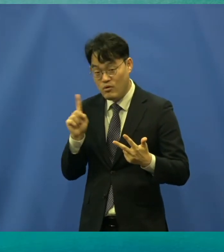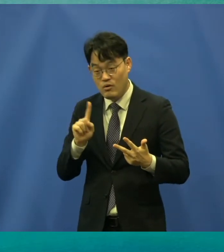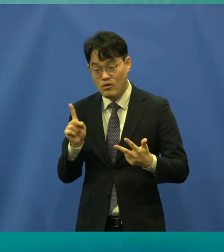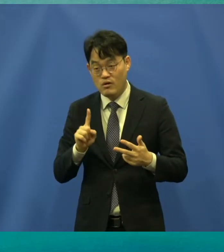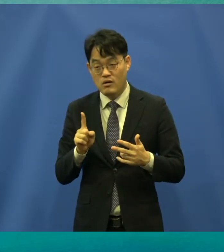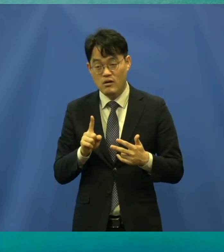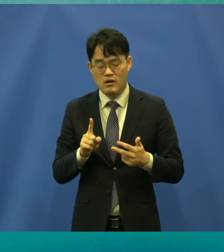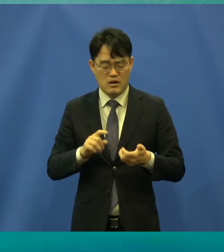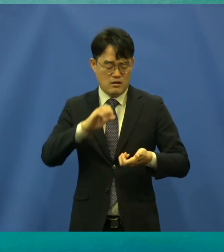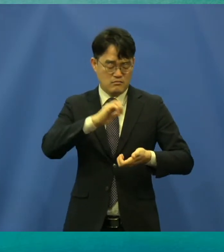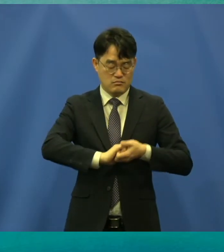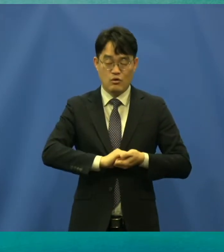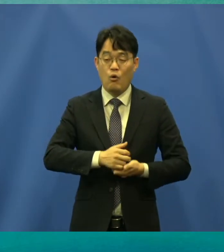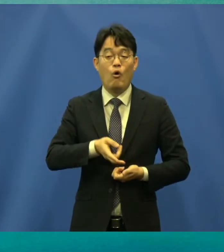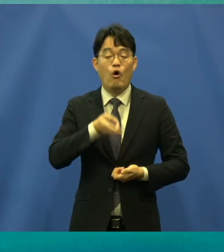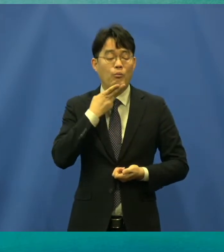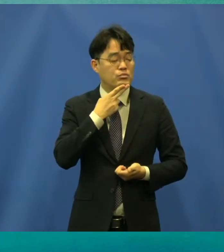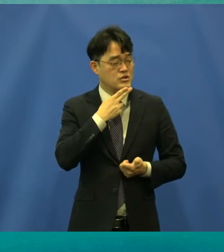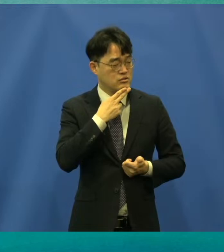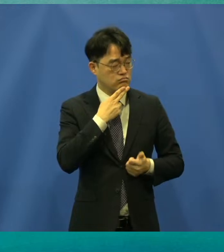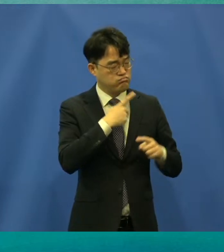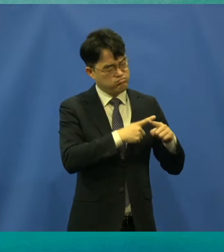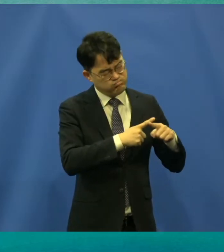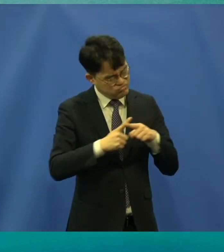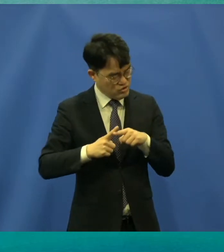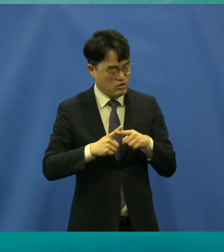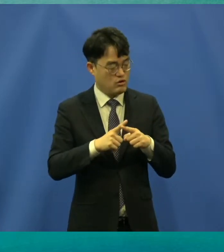횟수 제한 없음.